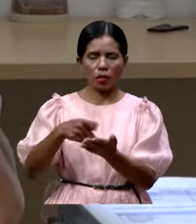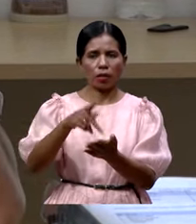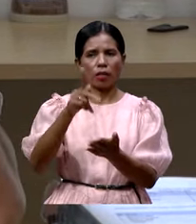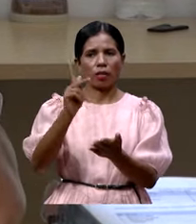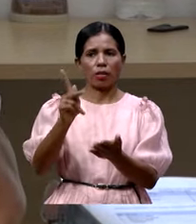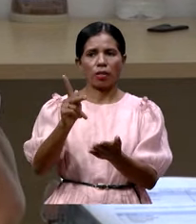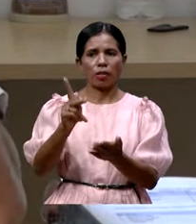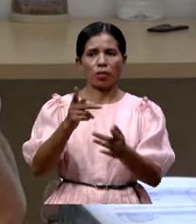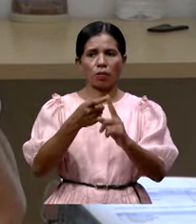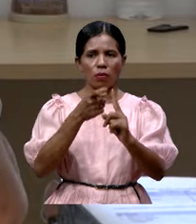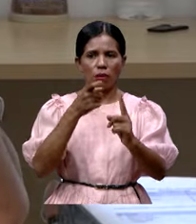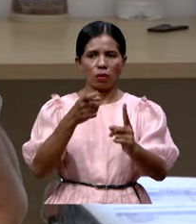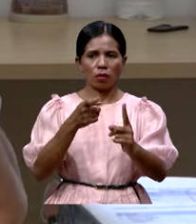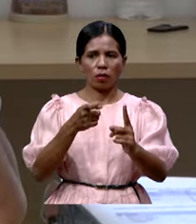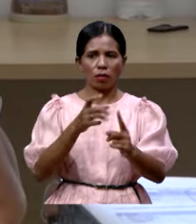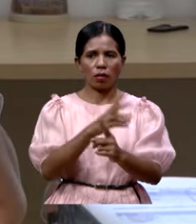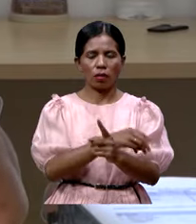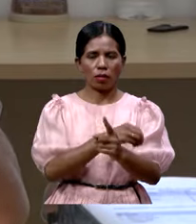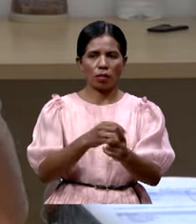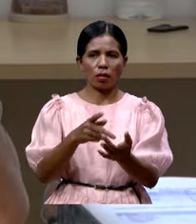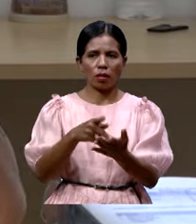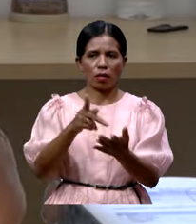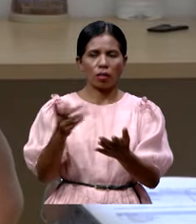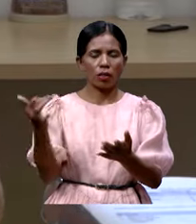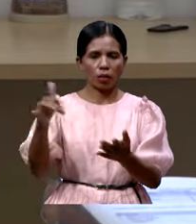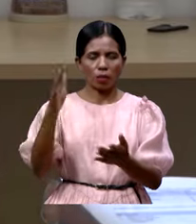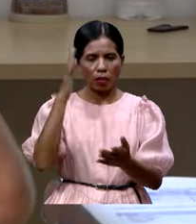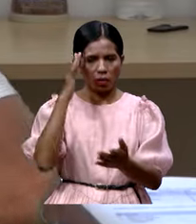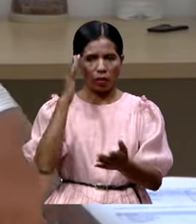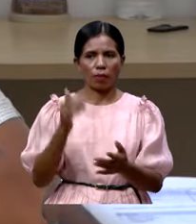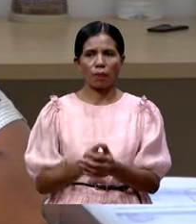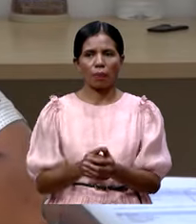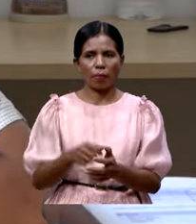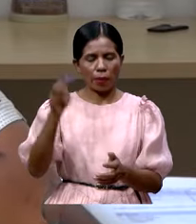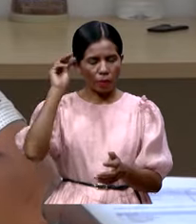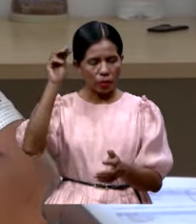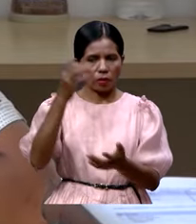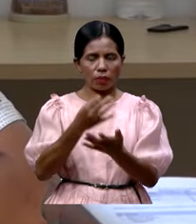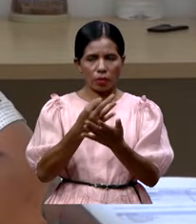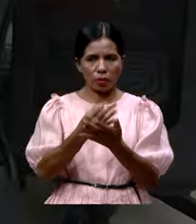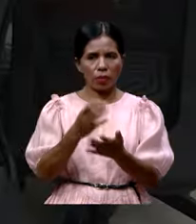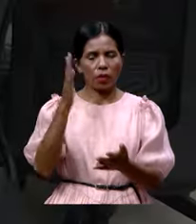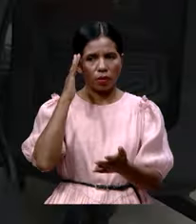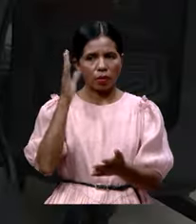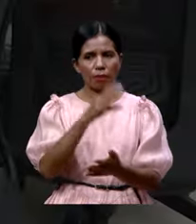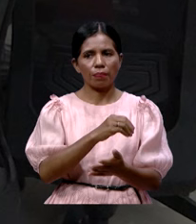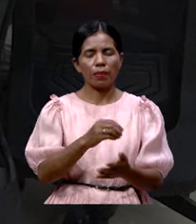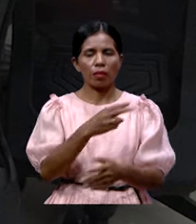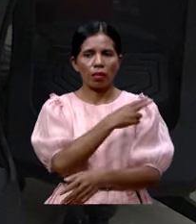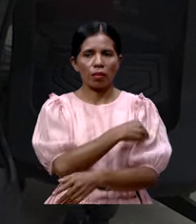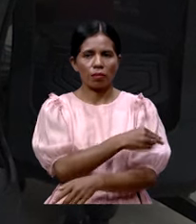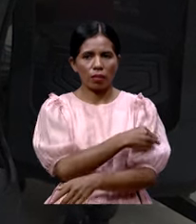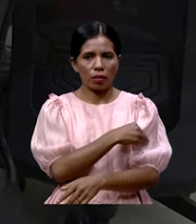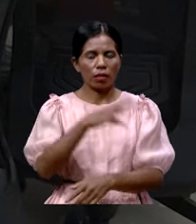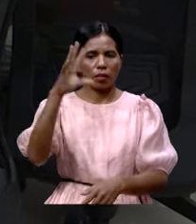transfer hasil hasil dolar baru rupiah ini. Sirum hateni, ne hosir mi, hosir ministerio da finansam hateni. Hospital Siloam Group ya Jakarta